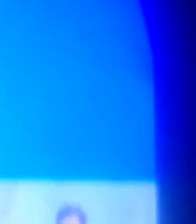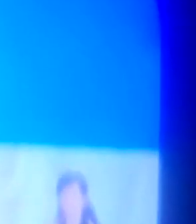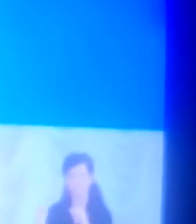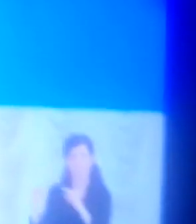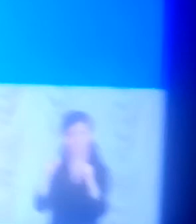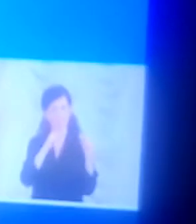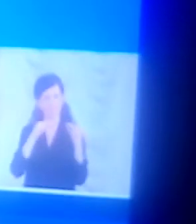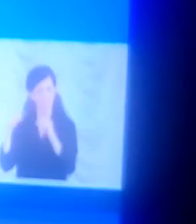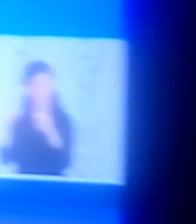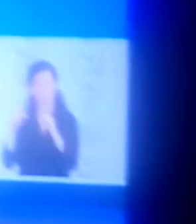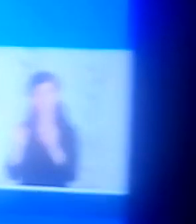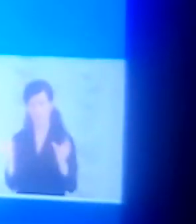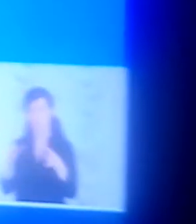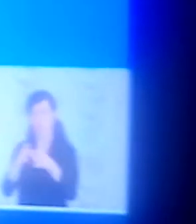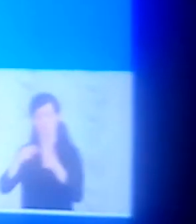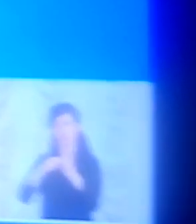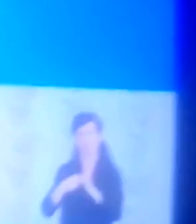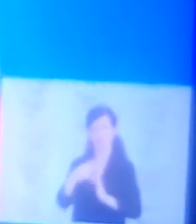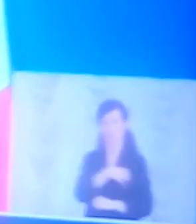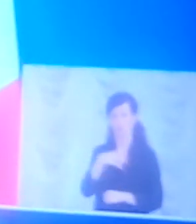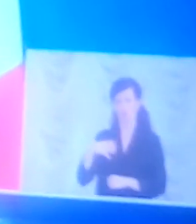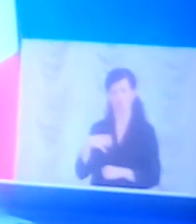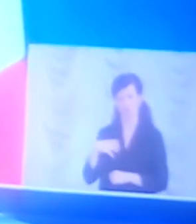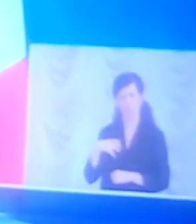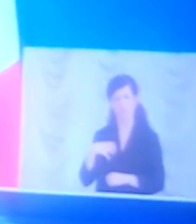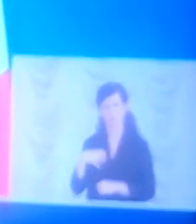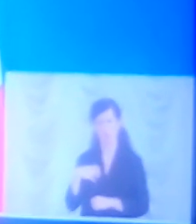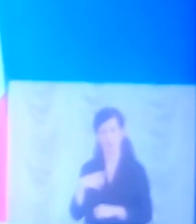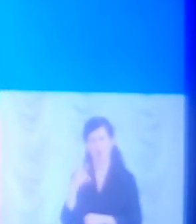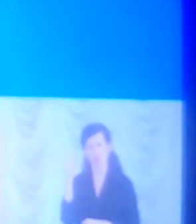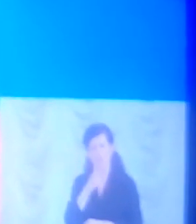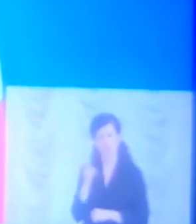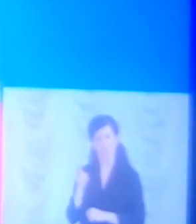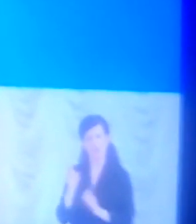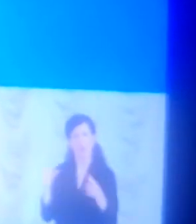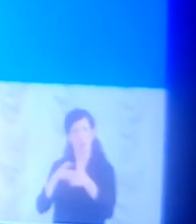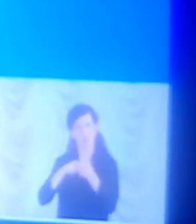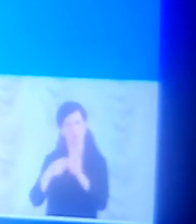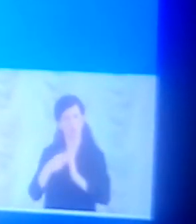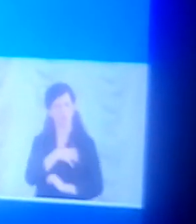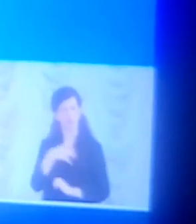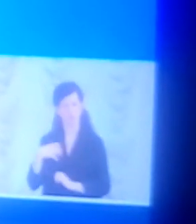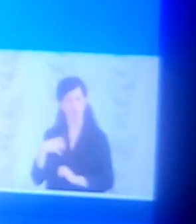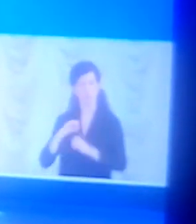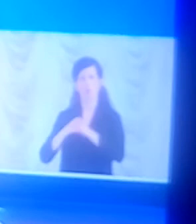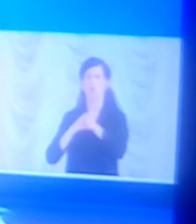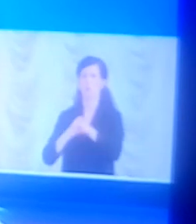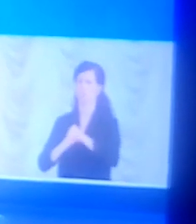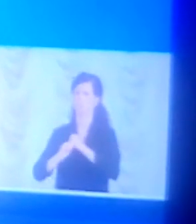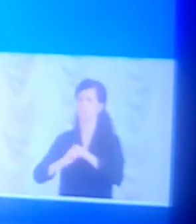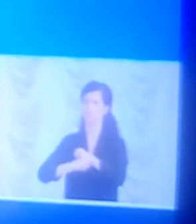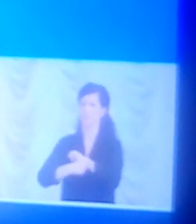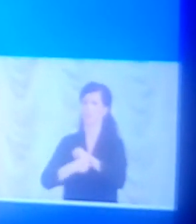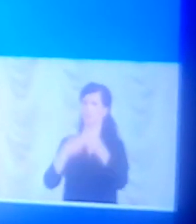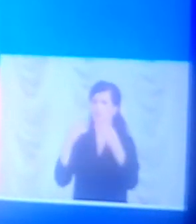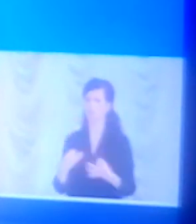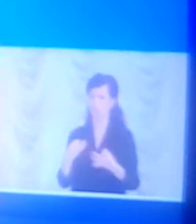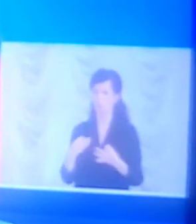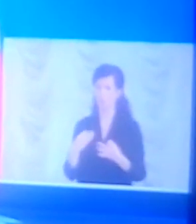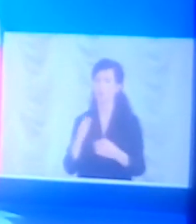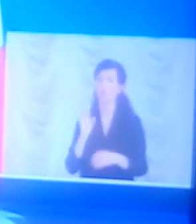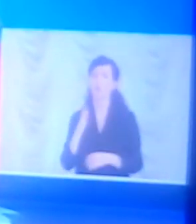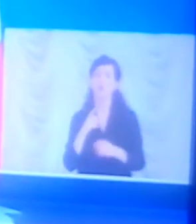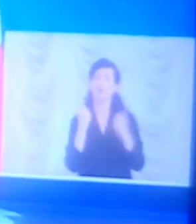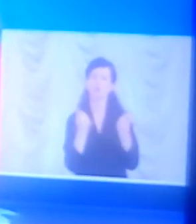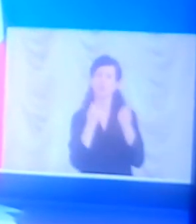serrata interlocuzione del Comitato Tecnico Scientifico, che è apparso molto rigido su questo fronte. C'è stata però un'apertura per quanto riguarda le